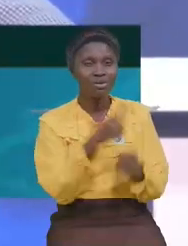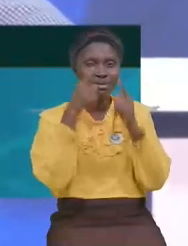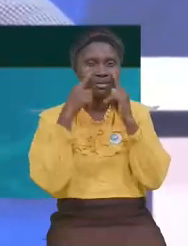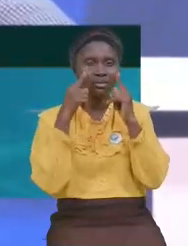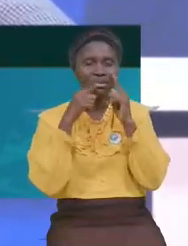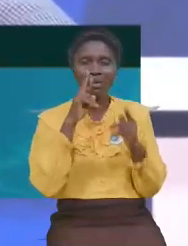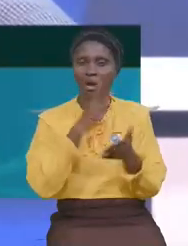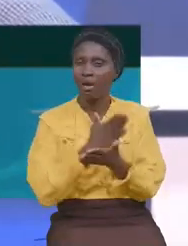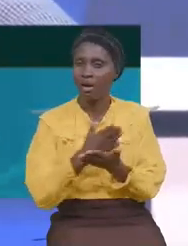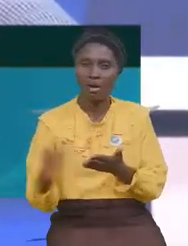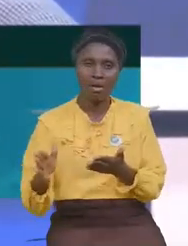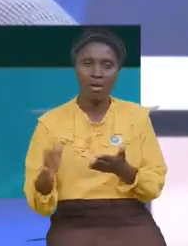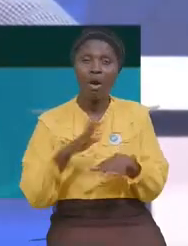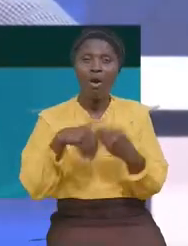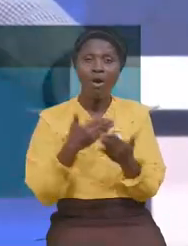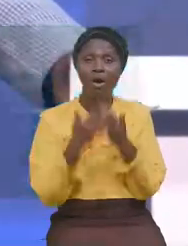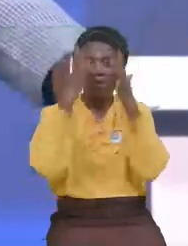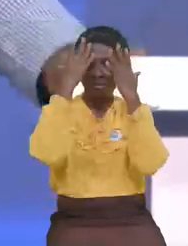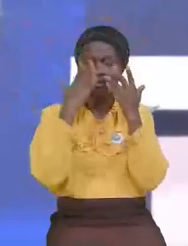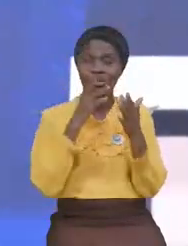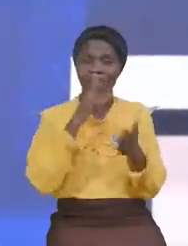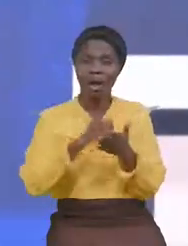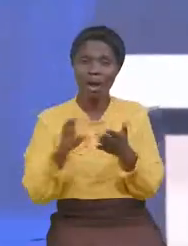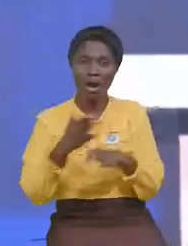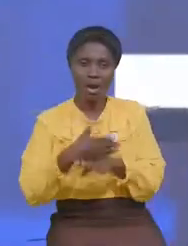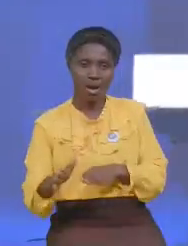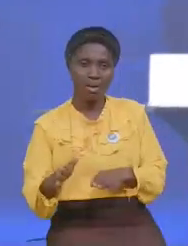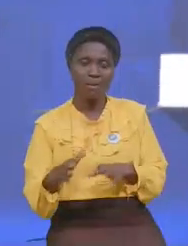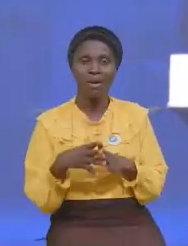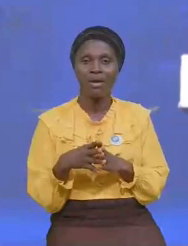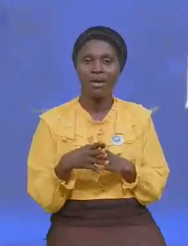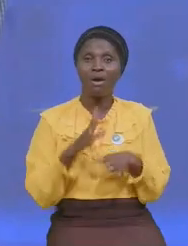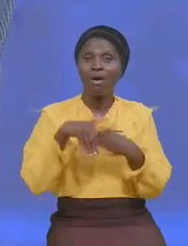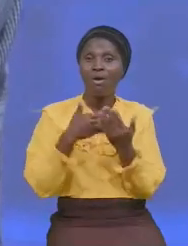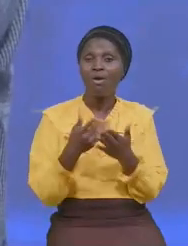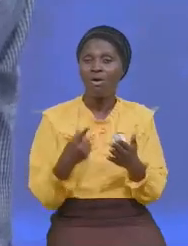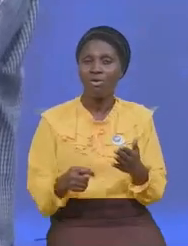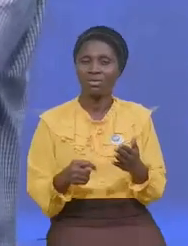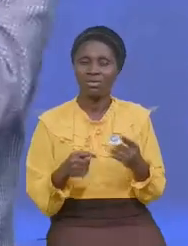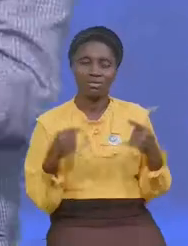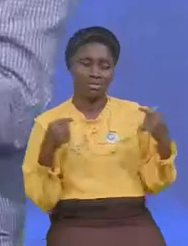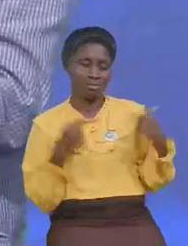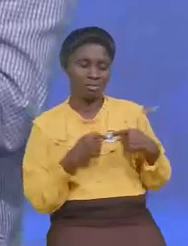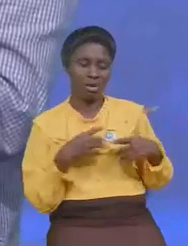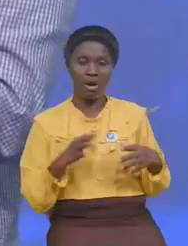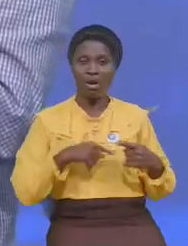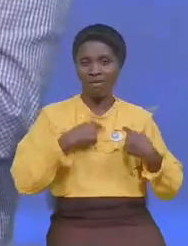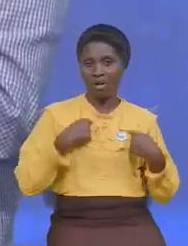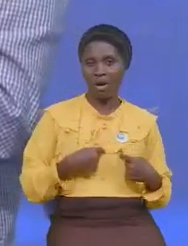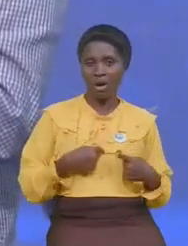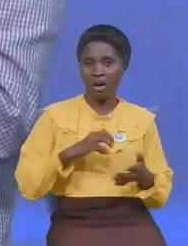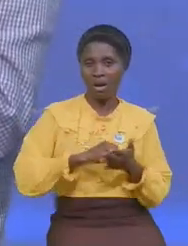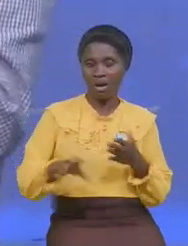larmes seront essuyées. Toute l'angoisse ôtée. Tout le chagrin du cœur